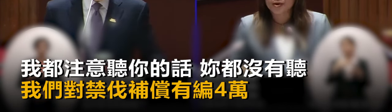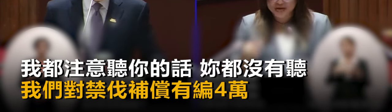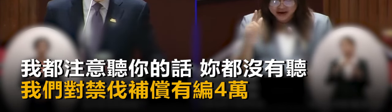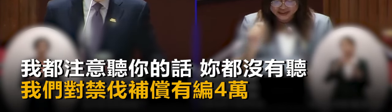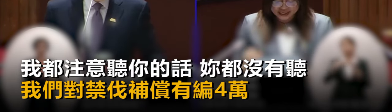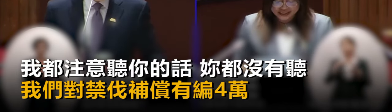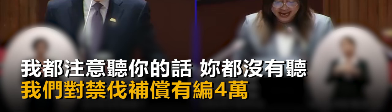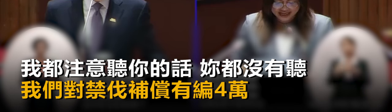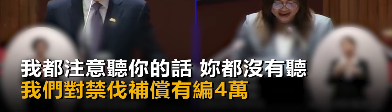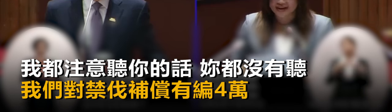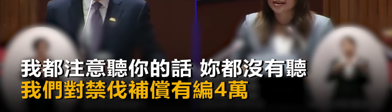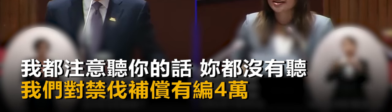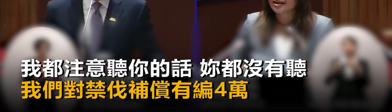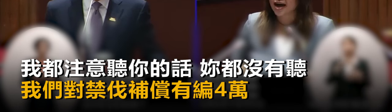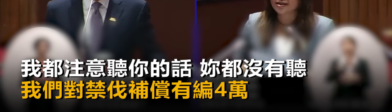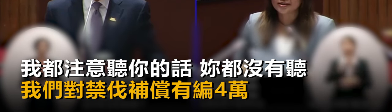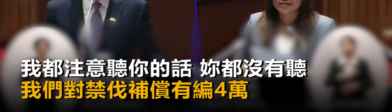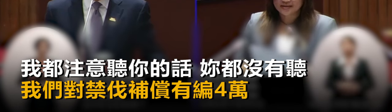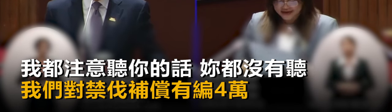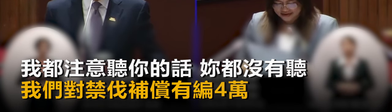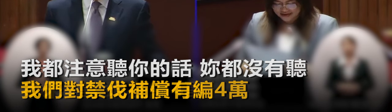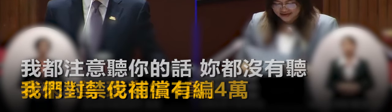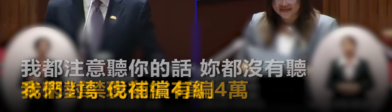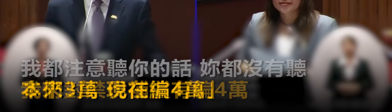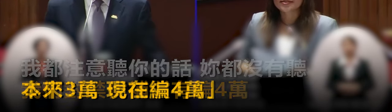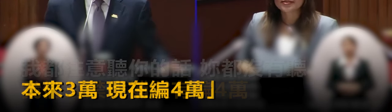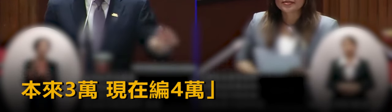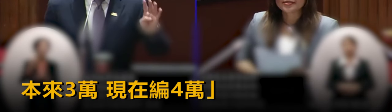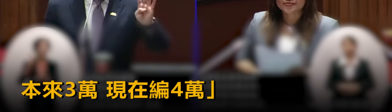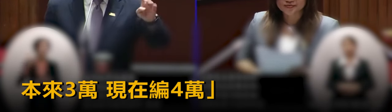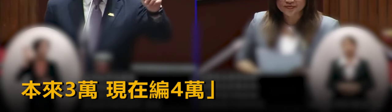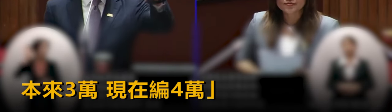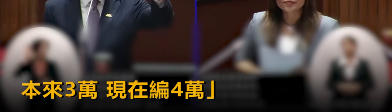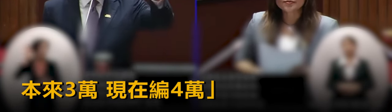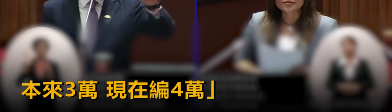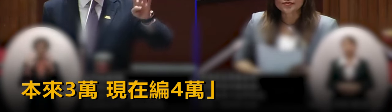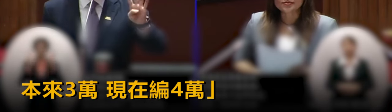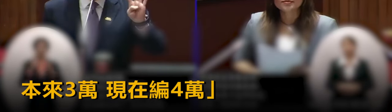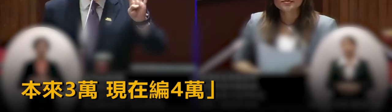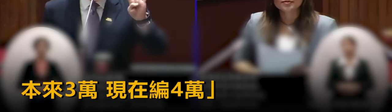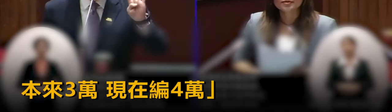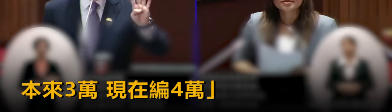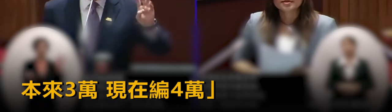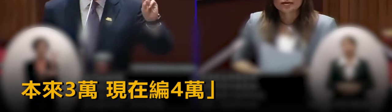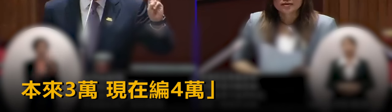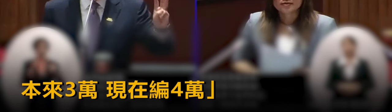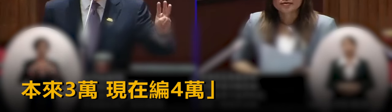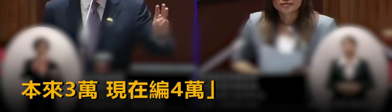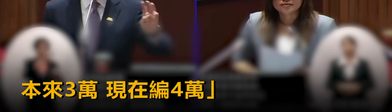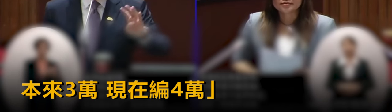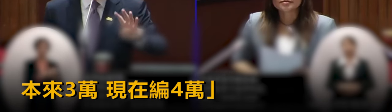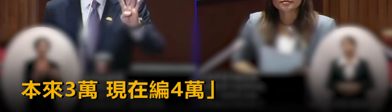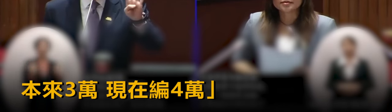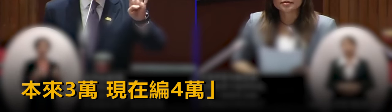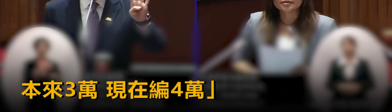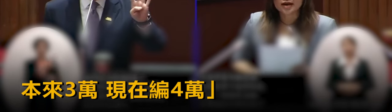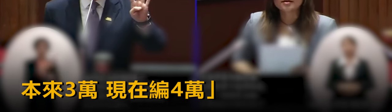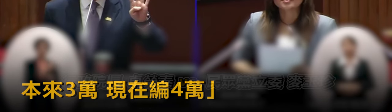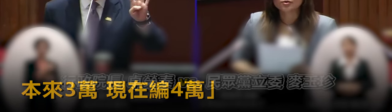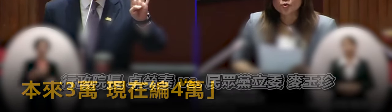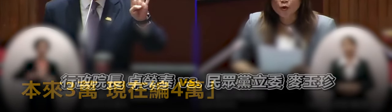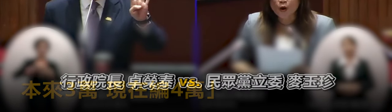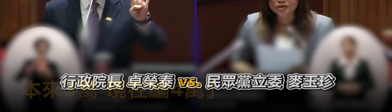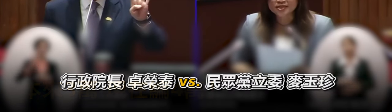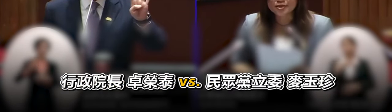了。 我有编四万啊， 要协商。 哎，委员，我都注意听你的话，你都没有听。我们对敬老补偿有编四万，本来三万，我们现在有编四